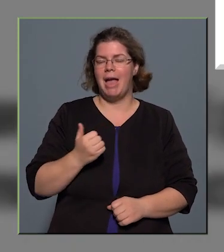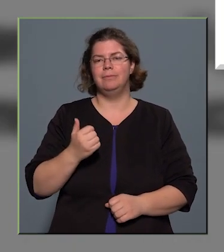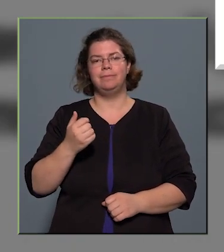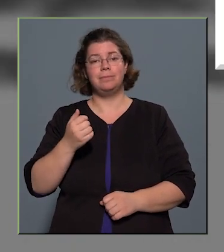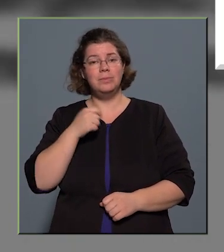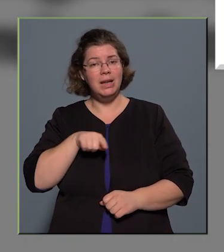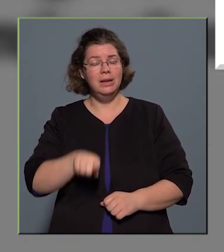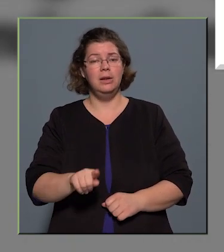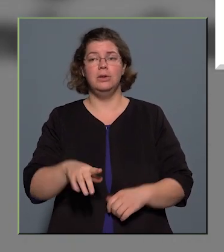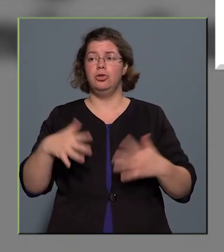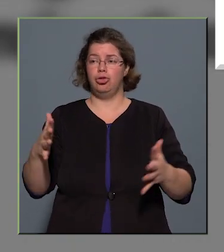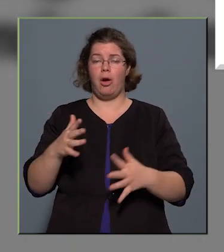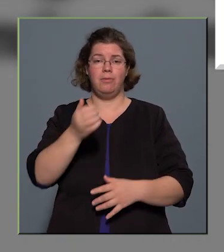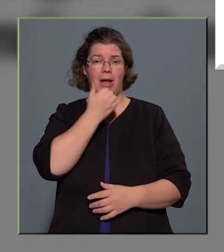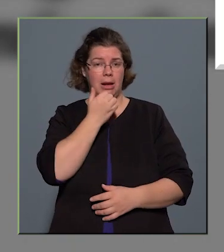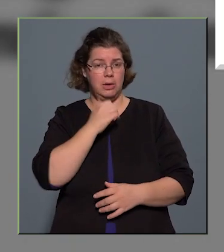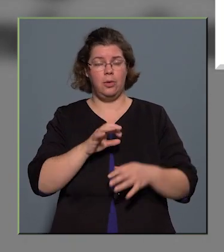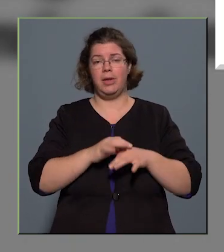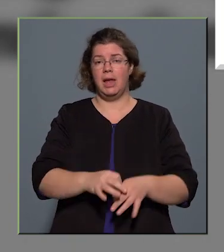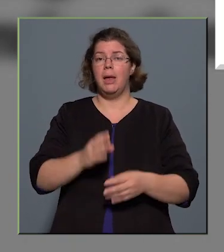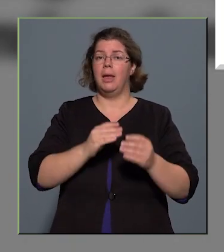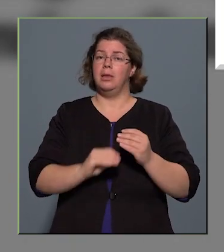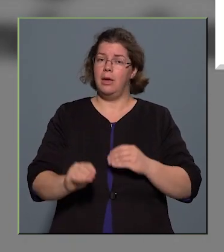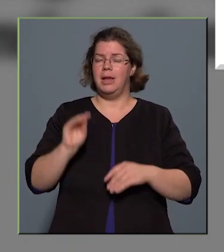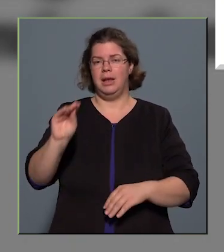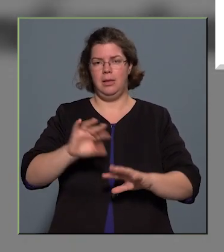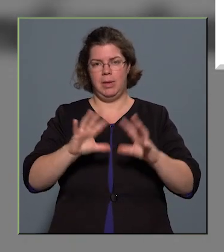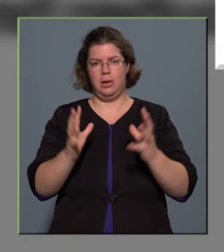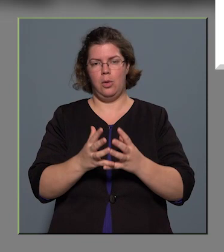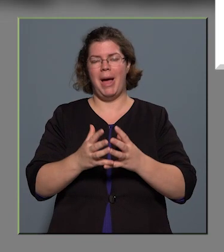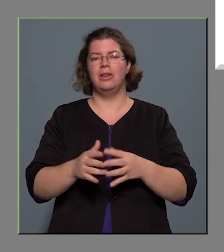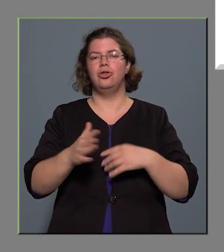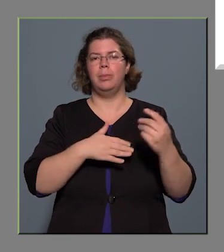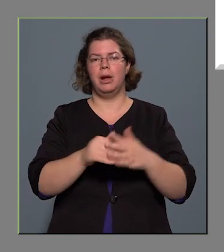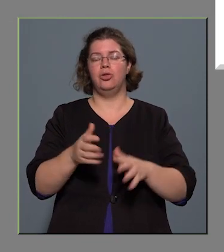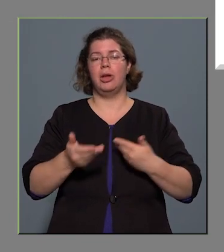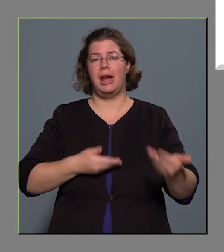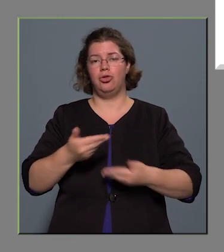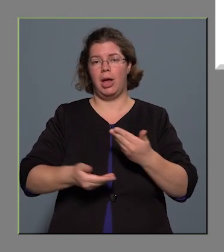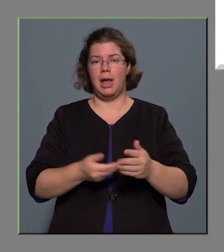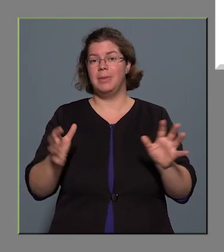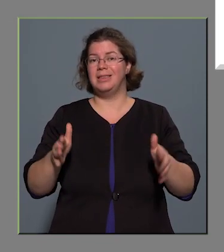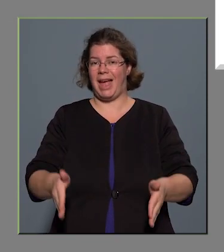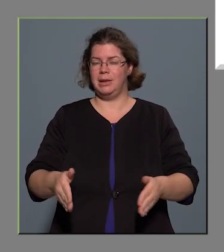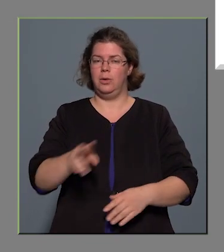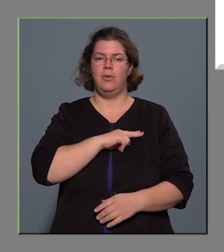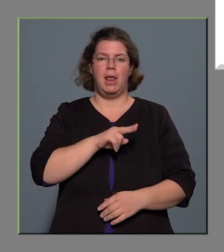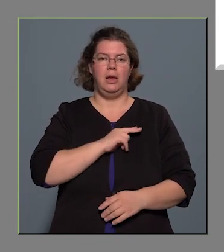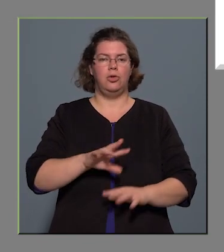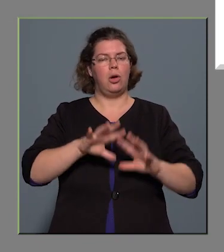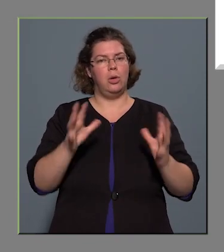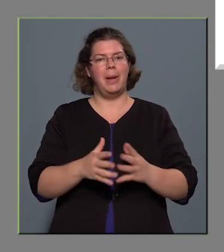nagyvállalatok vezették. Ez azért jelentős, mert a globális ipari és kereskedelmi szektor felelős a